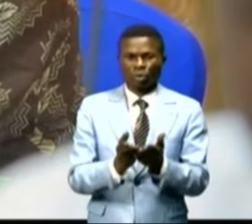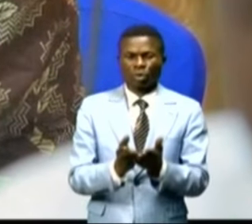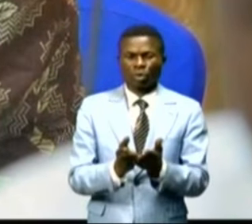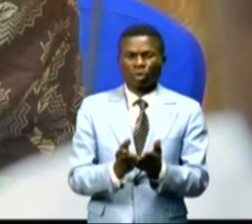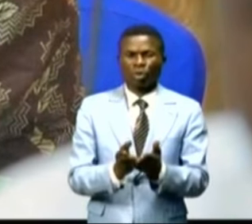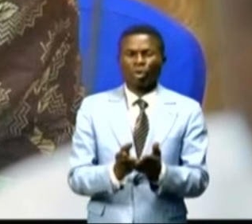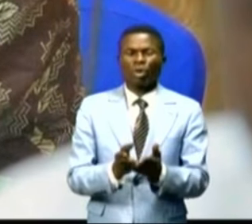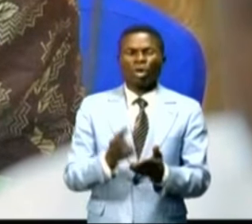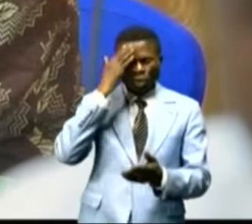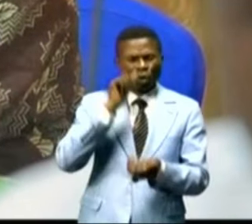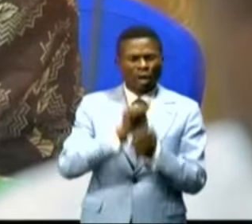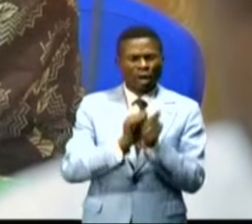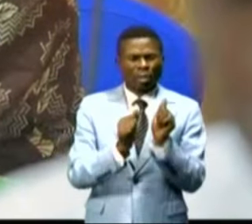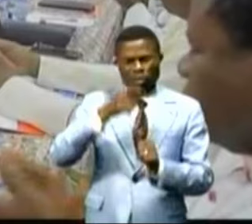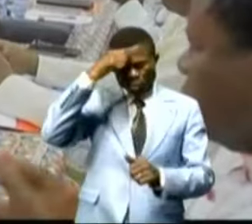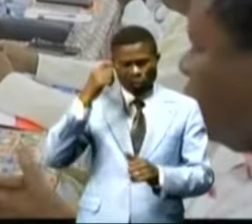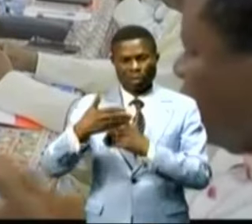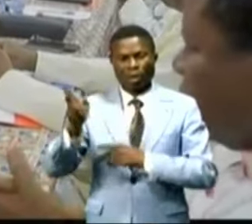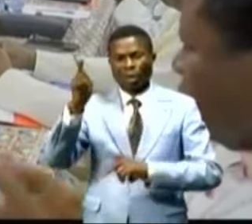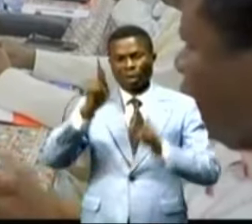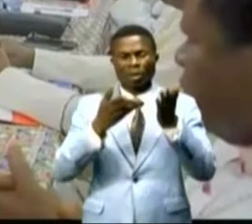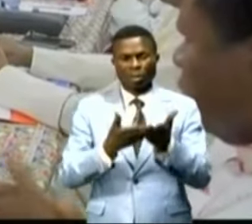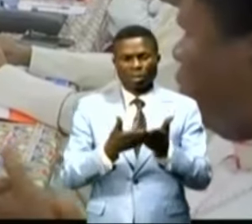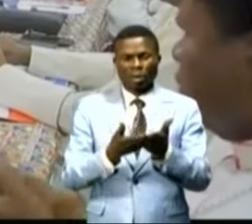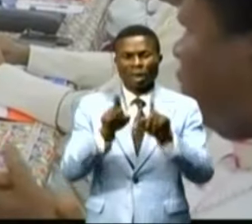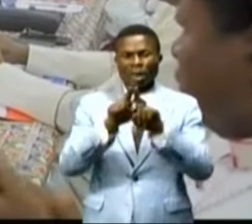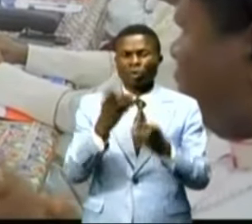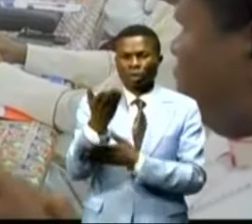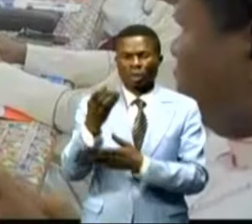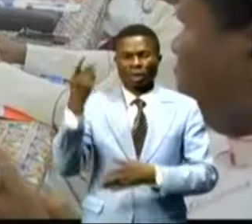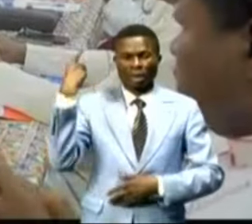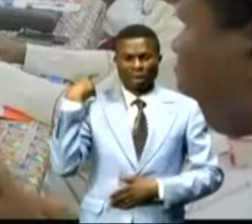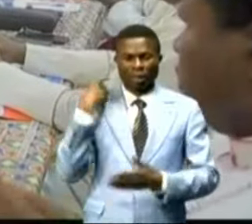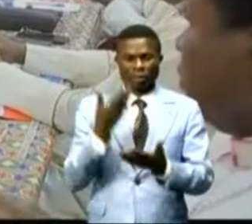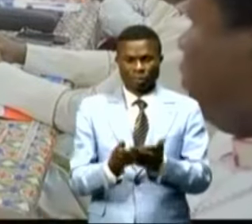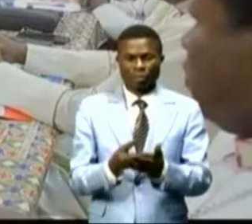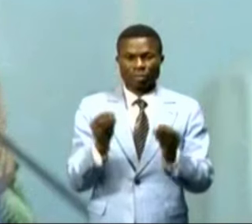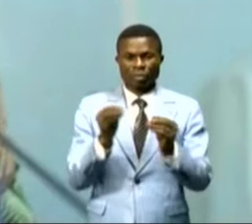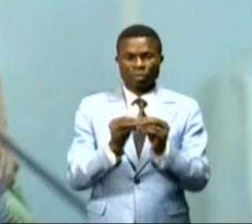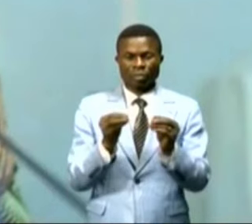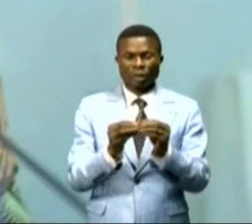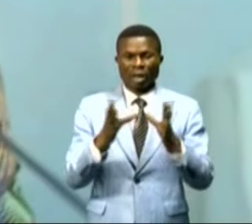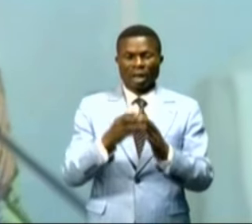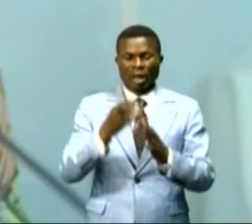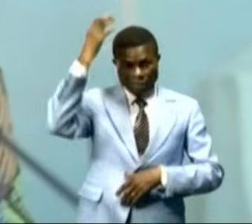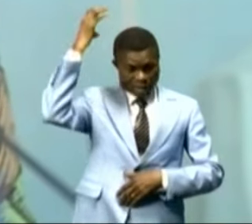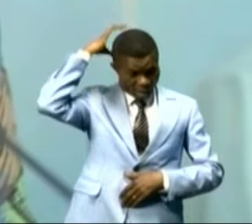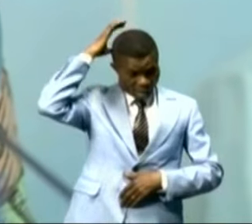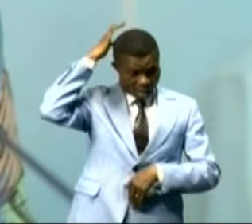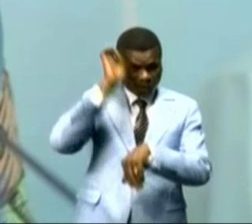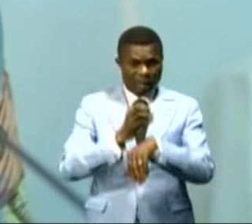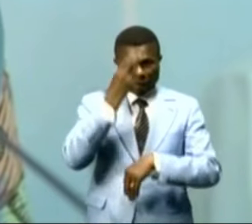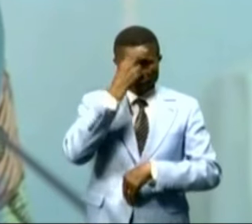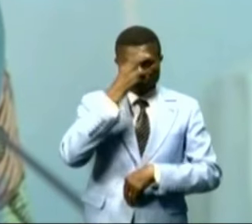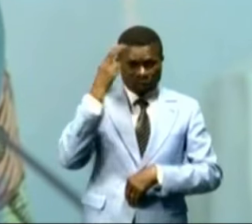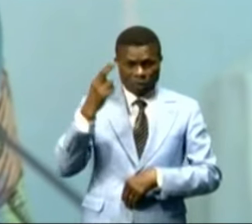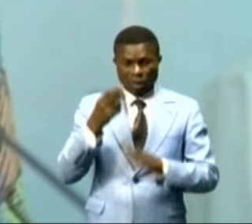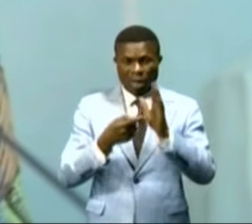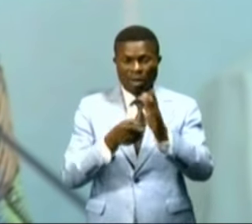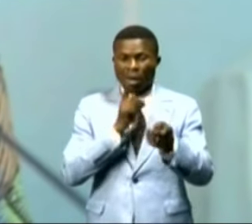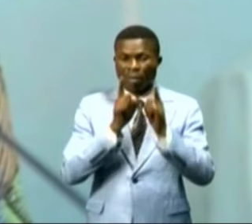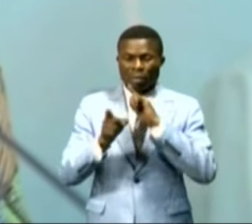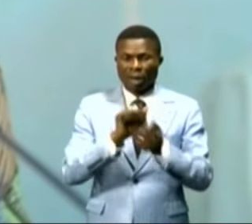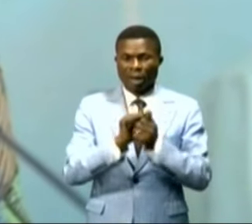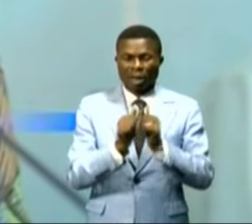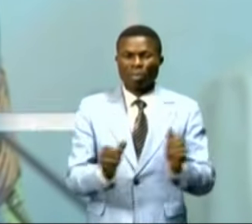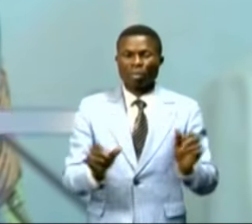réalités profondes aux côtés du peuple. Cette réunion des évêques catholiques, des prêtres et des laïcs marque un arrêt pour discuter de la